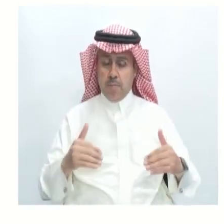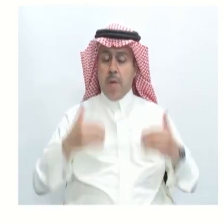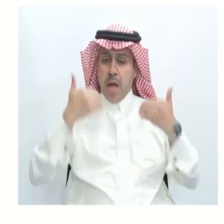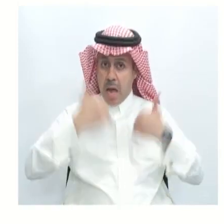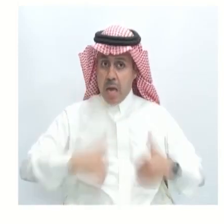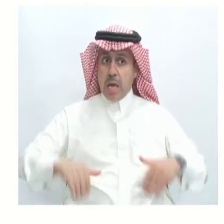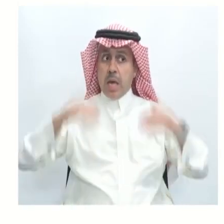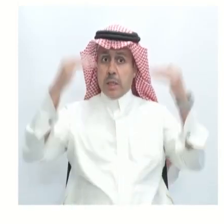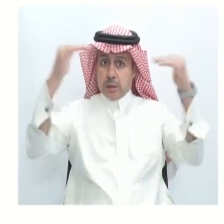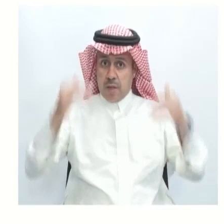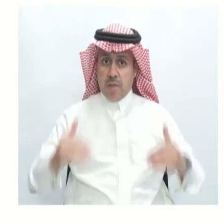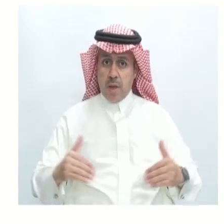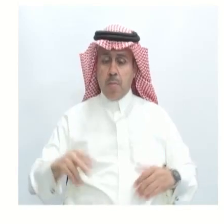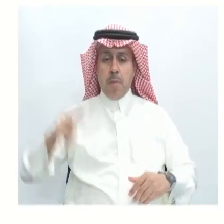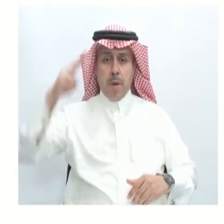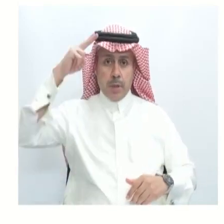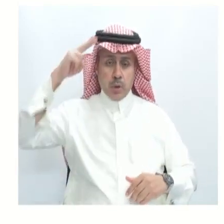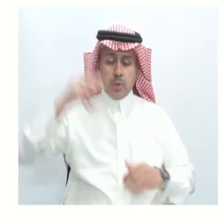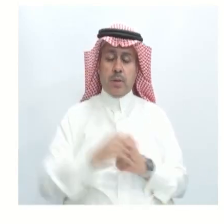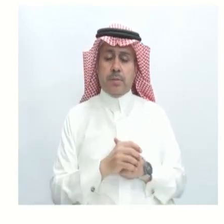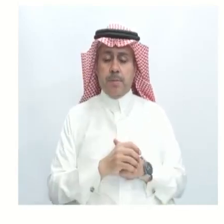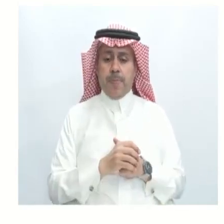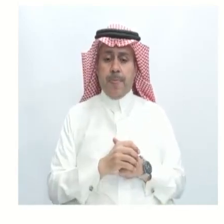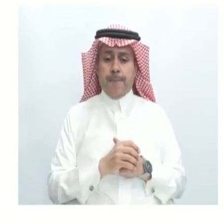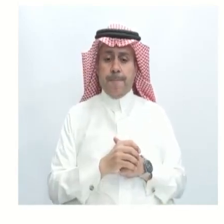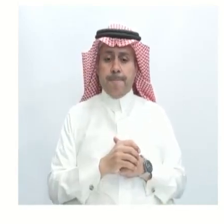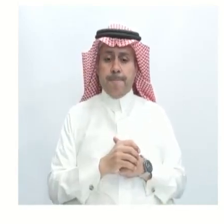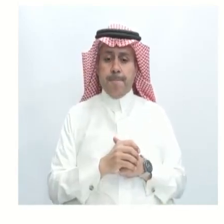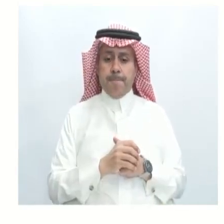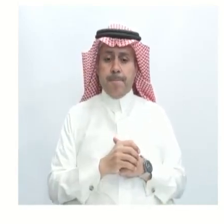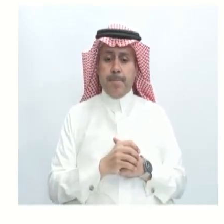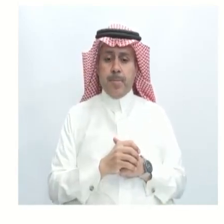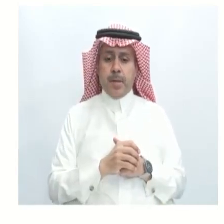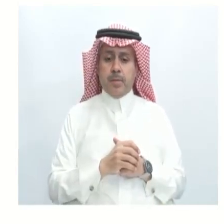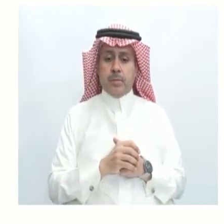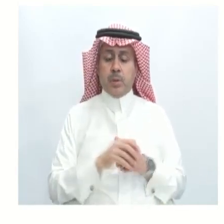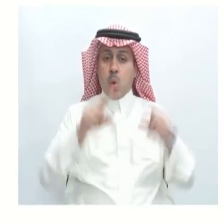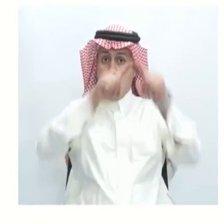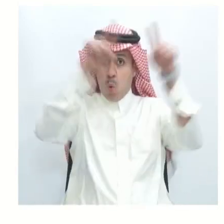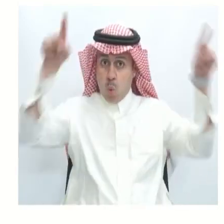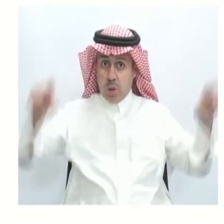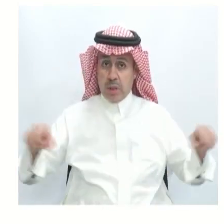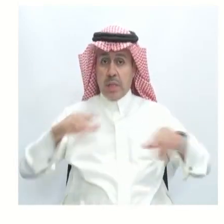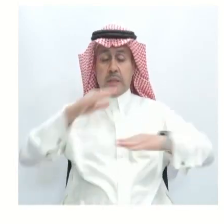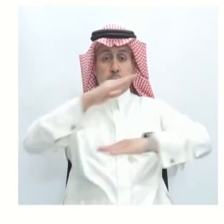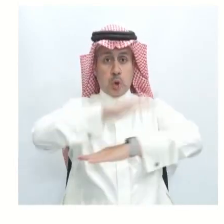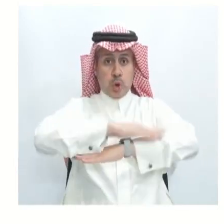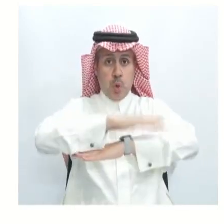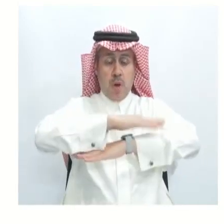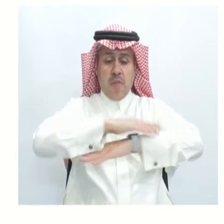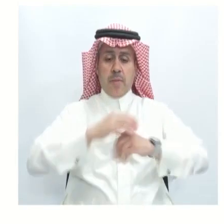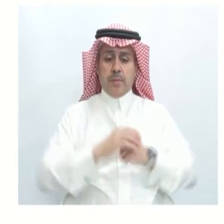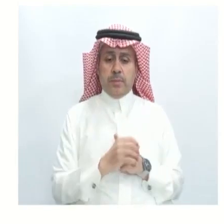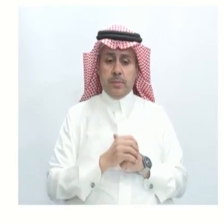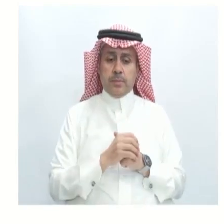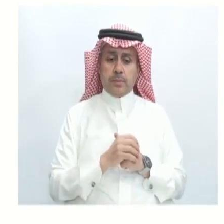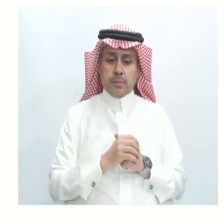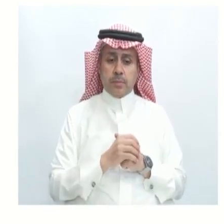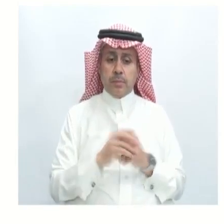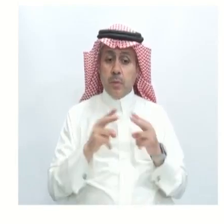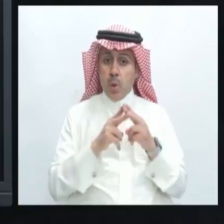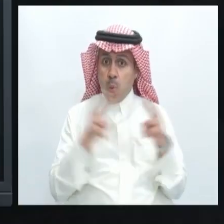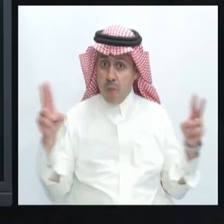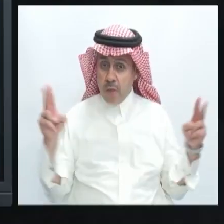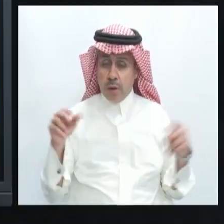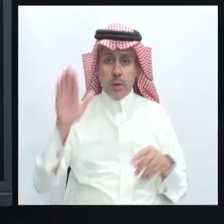المقصود بالهيكل التنظيمي لاي دوله هو هو خريطه تنظيميه خريطه تنظيميه